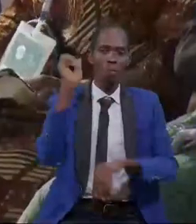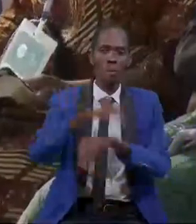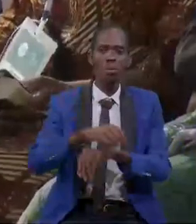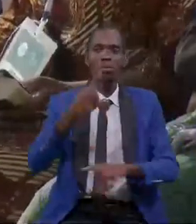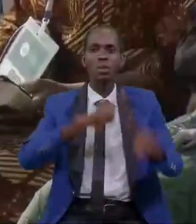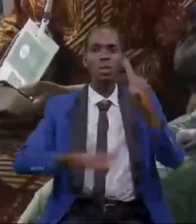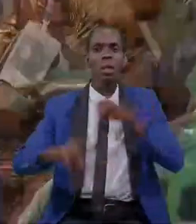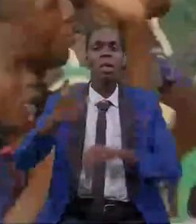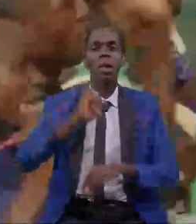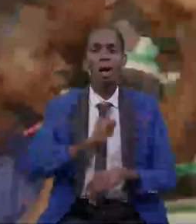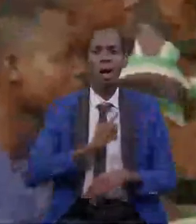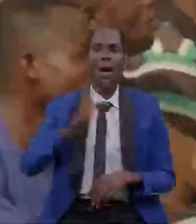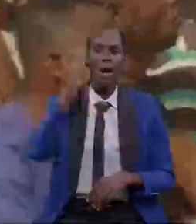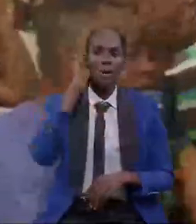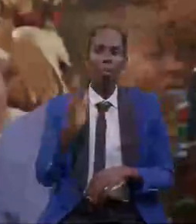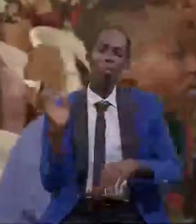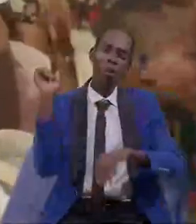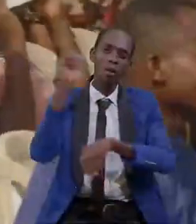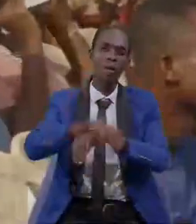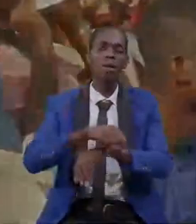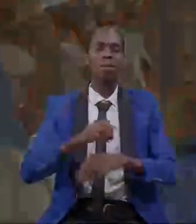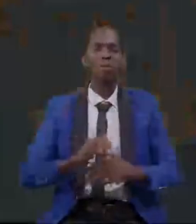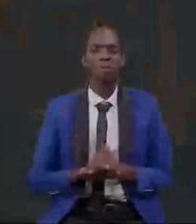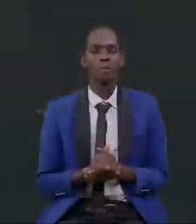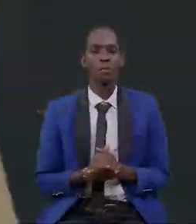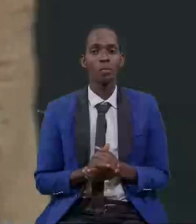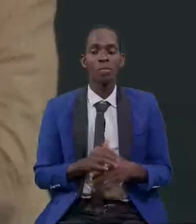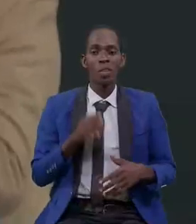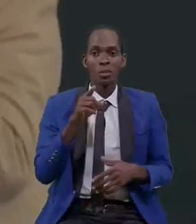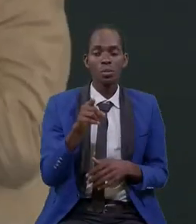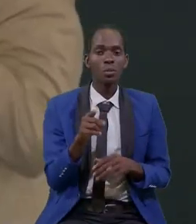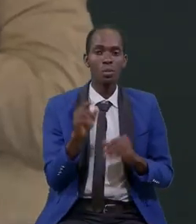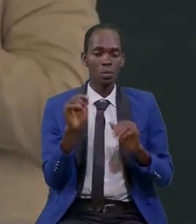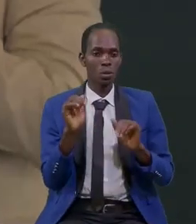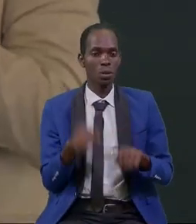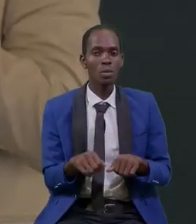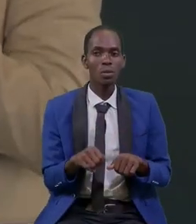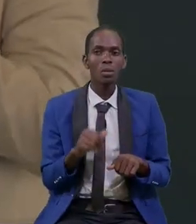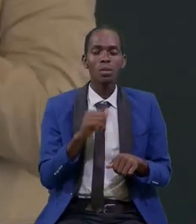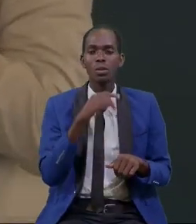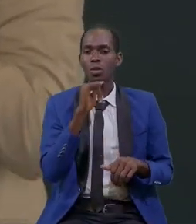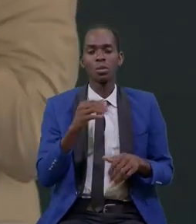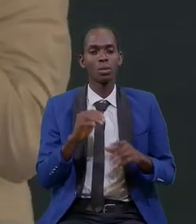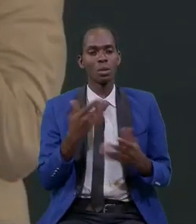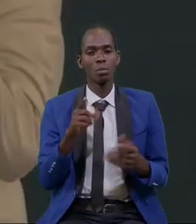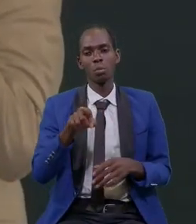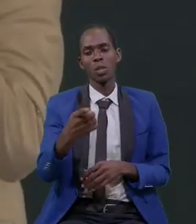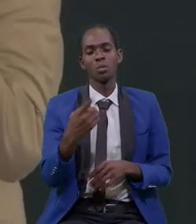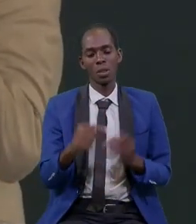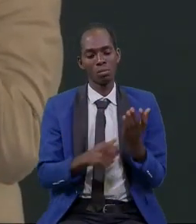Dis-le à haute voix, je vais vaincre. Tu dois vaincre la chair. La chair te pousse, tu vas la